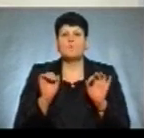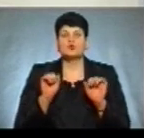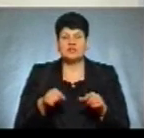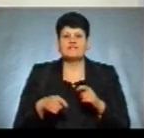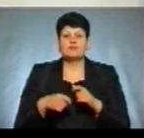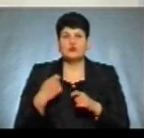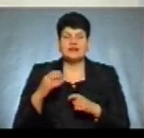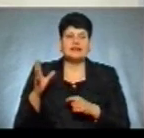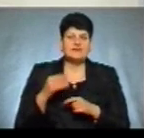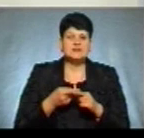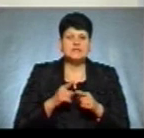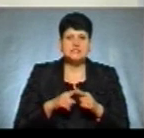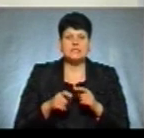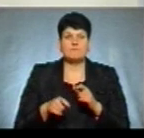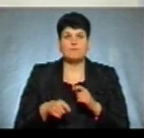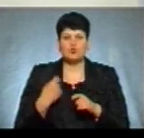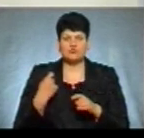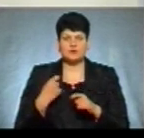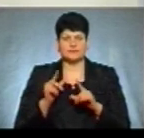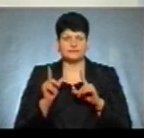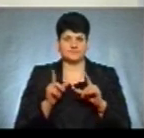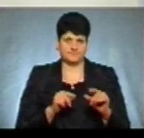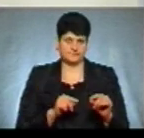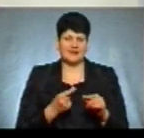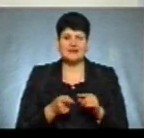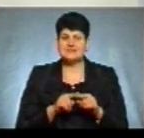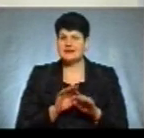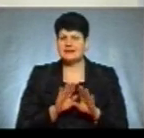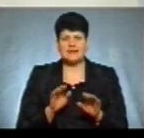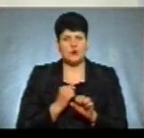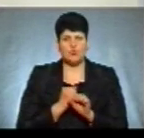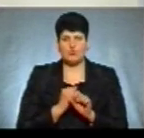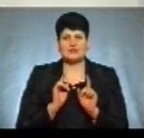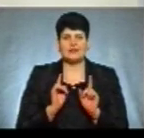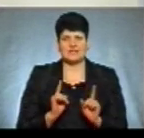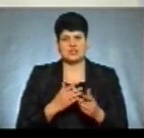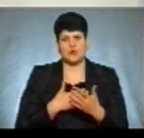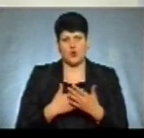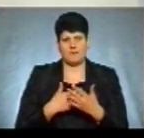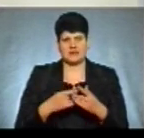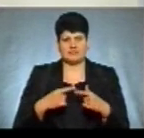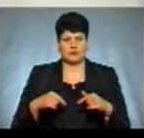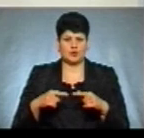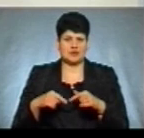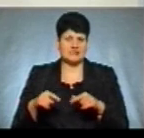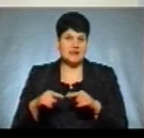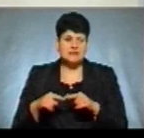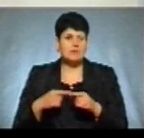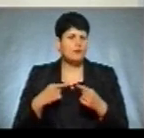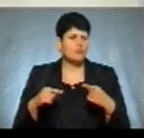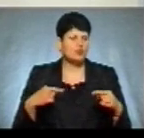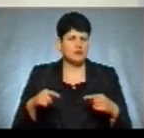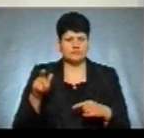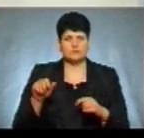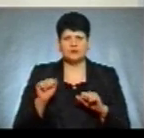і на всі ці порушення реагуємо відповідно. Це не робота лише з громадськими організаціями, будь-який громадянин може звернутися в поліцію